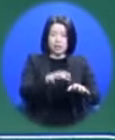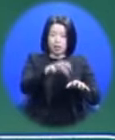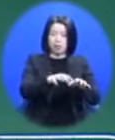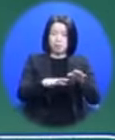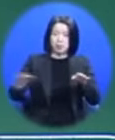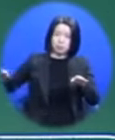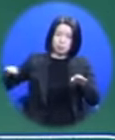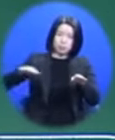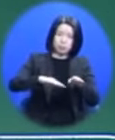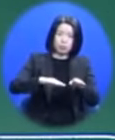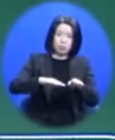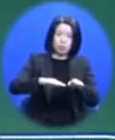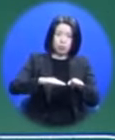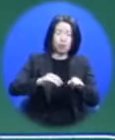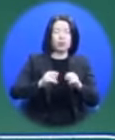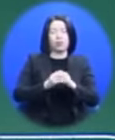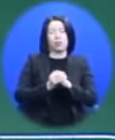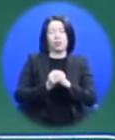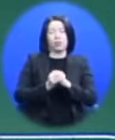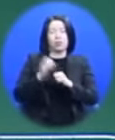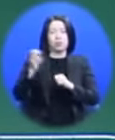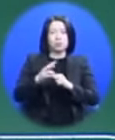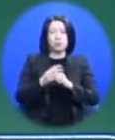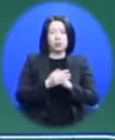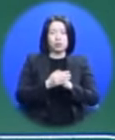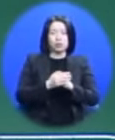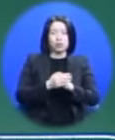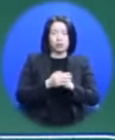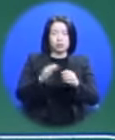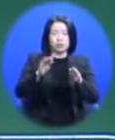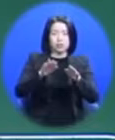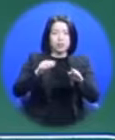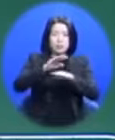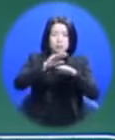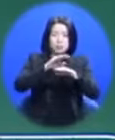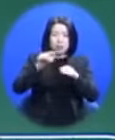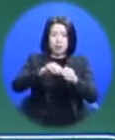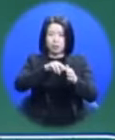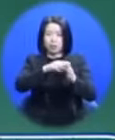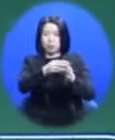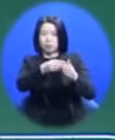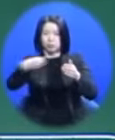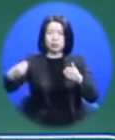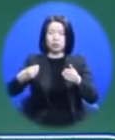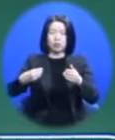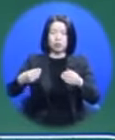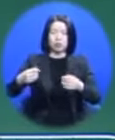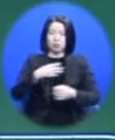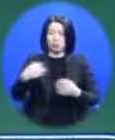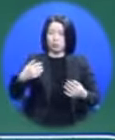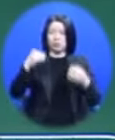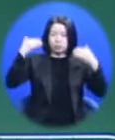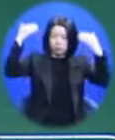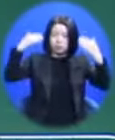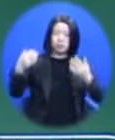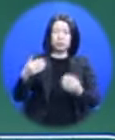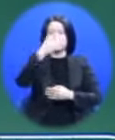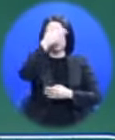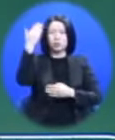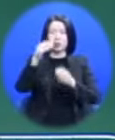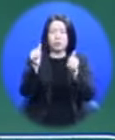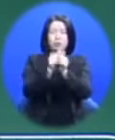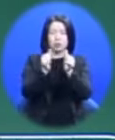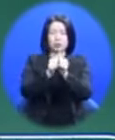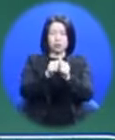거예요. 그러면서 그 차에 문이 딱 열리는데 이제 건장한 청년 한 사람이